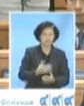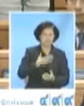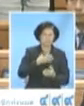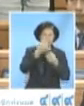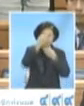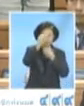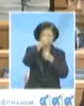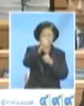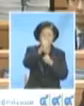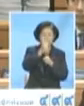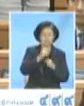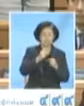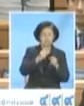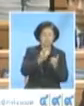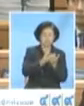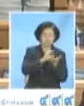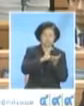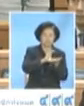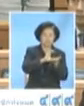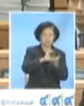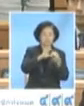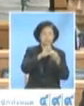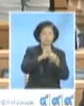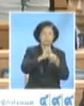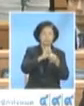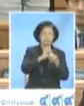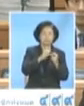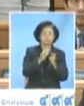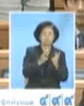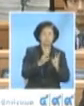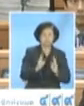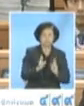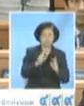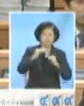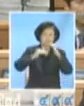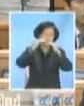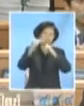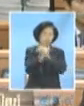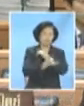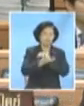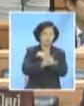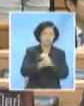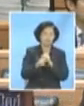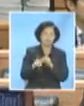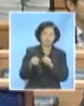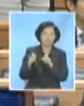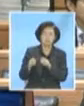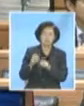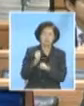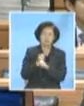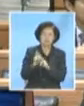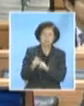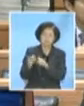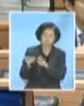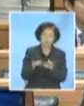ใจงบประมาณด้านยุทธศาสตร์เร่งรัดการพัฒนาประเทศและเตรียมความพร้อมสู่ประเทศ